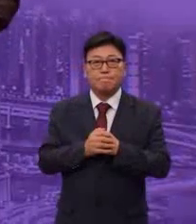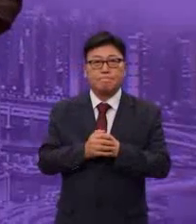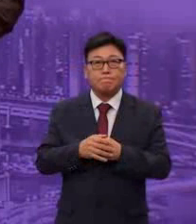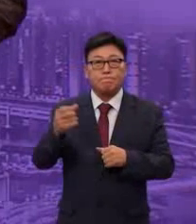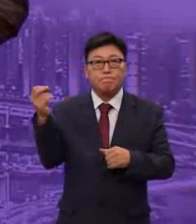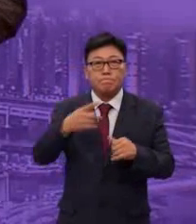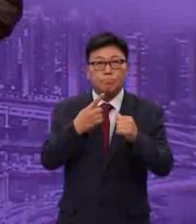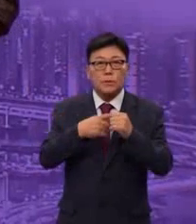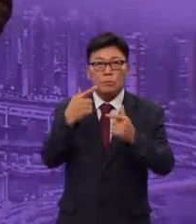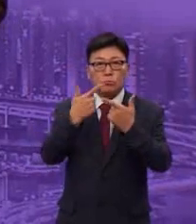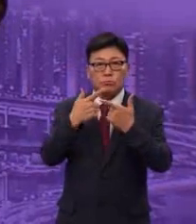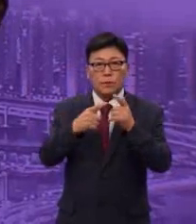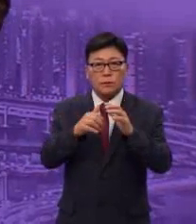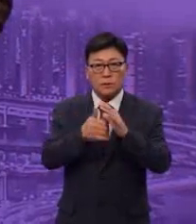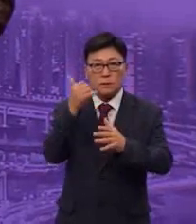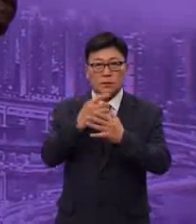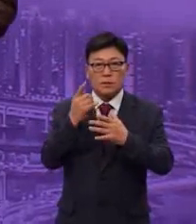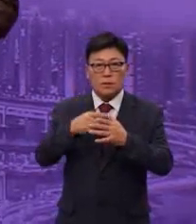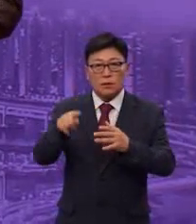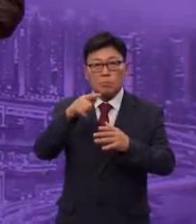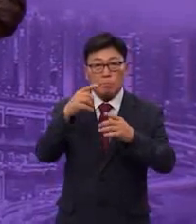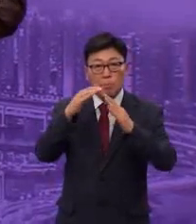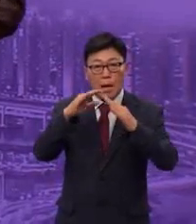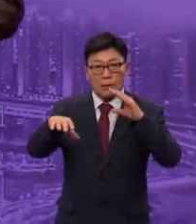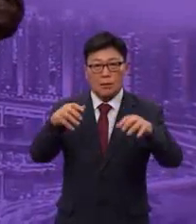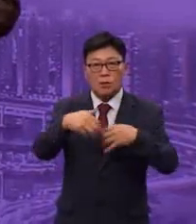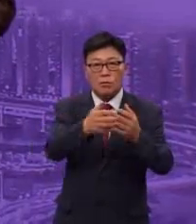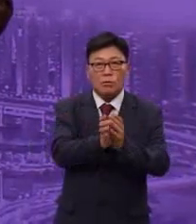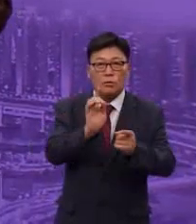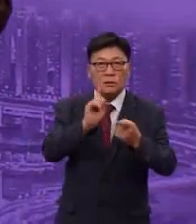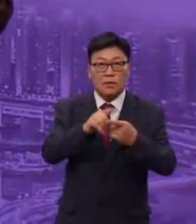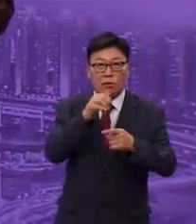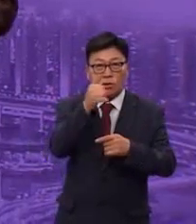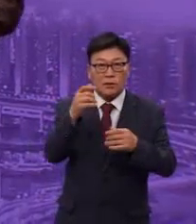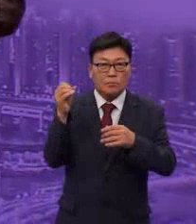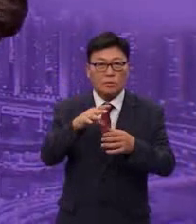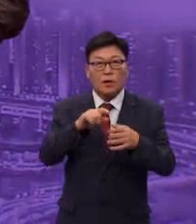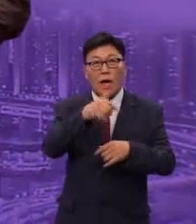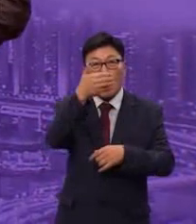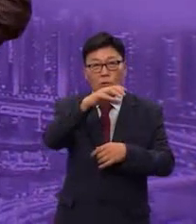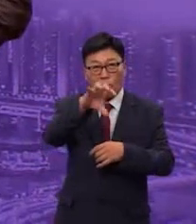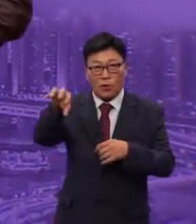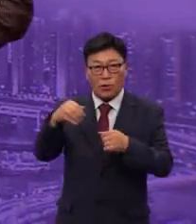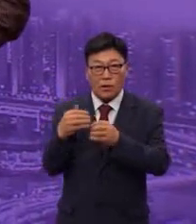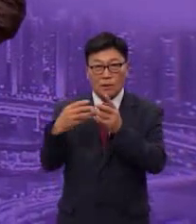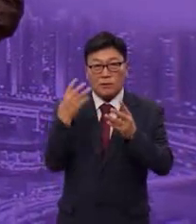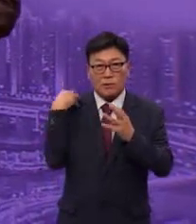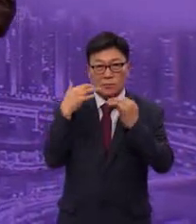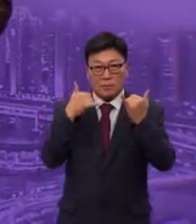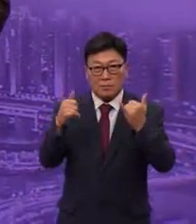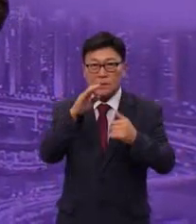다시 한번 부산시 삼봉 네트워크 마을 공동체 우리 각태남 회장님을 비롯한 9개 마을 리더분들께